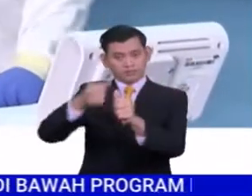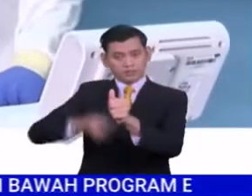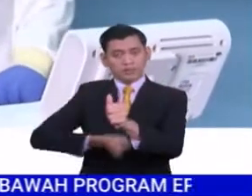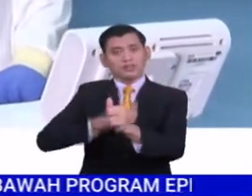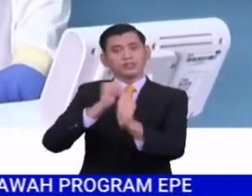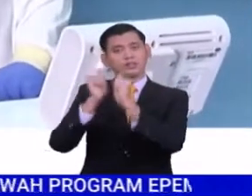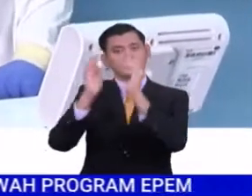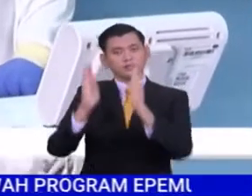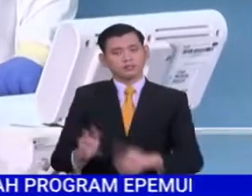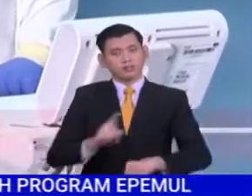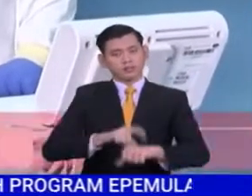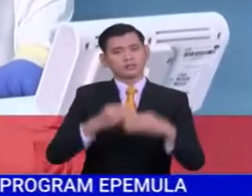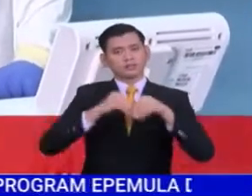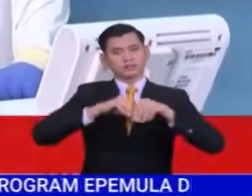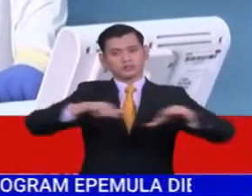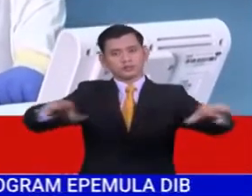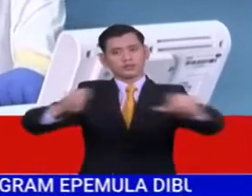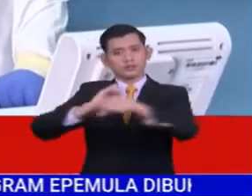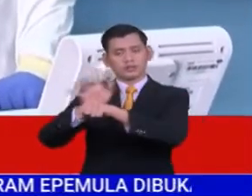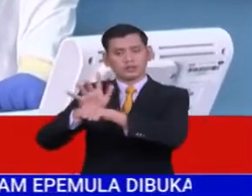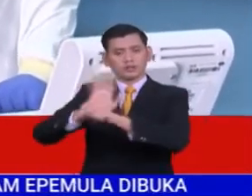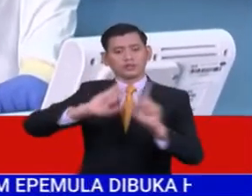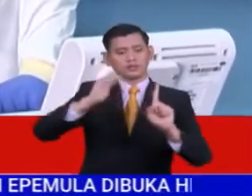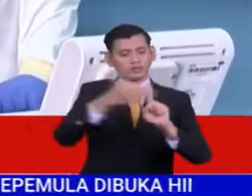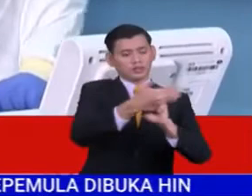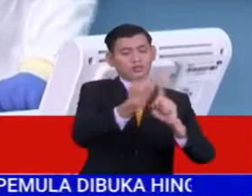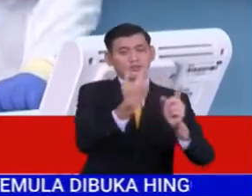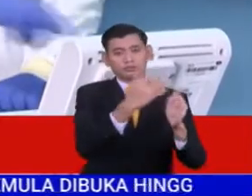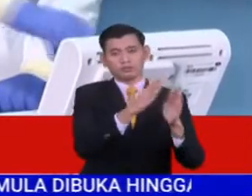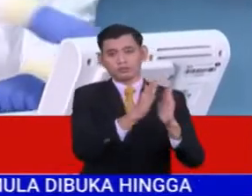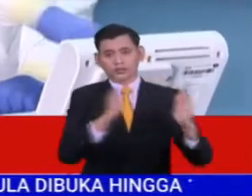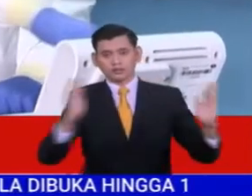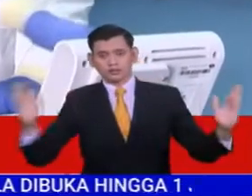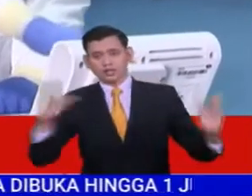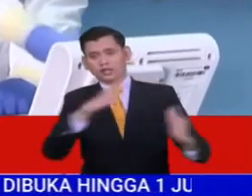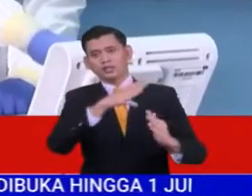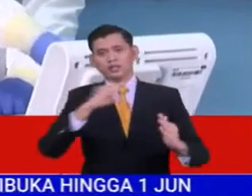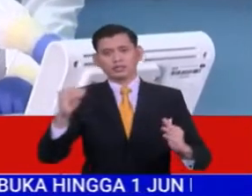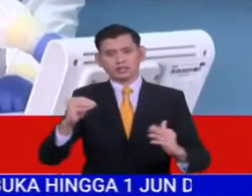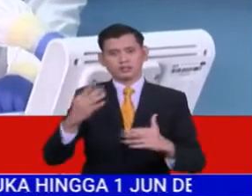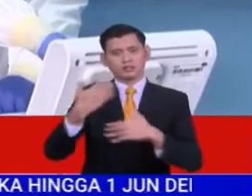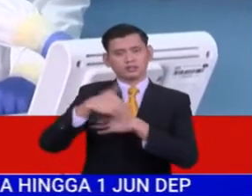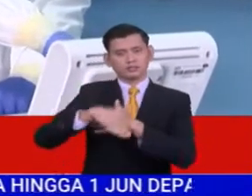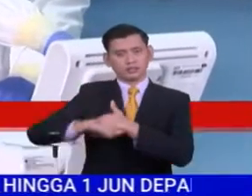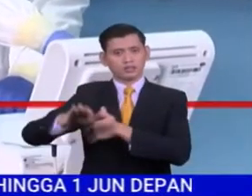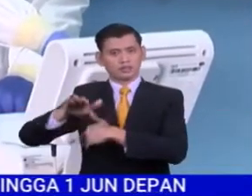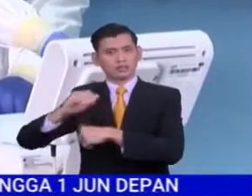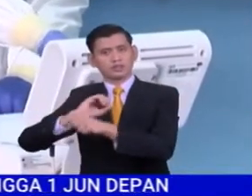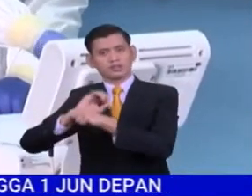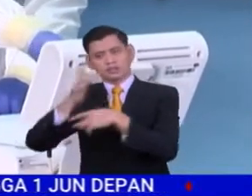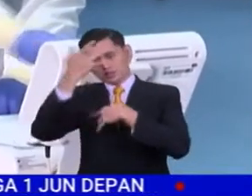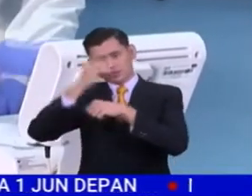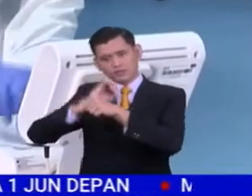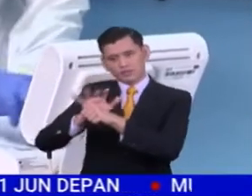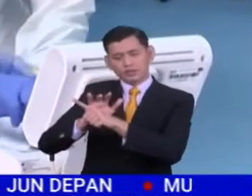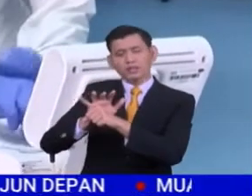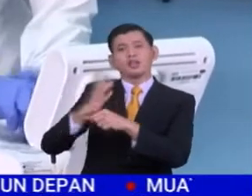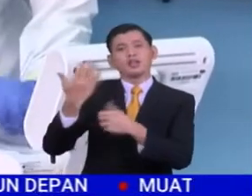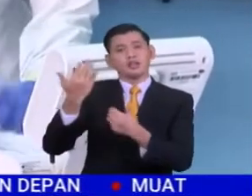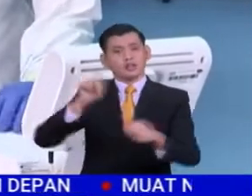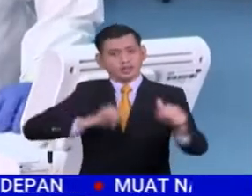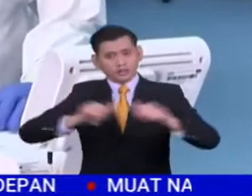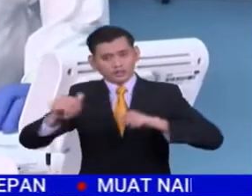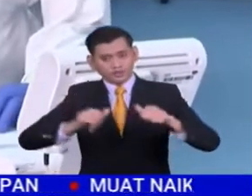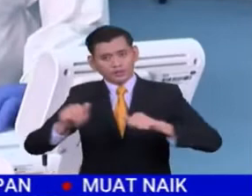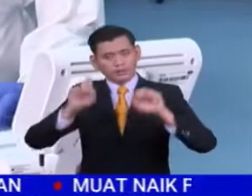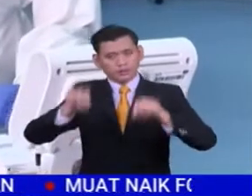waktu pandemik COVID-19. Proses kuarantin yang agak panjang, kesan pasca COVID, SOP ketat yang mampu memberi kesan kepada